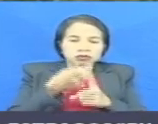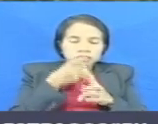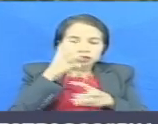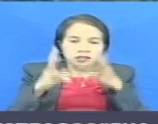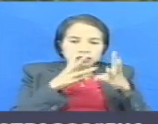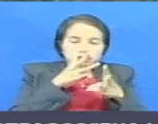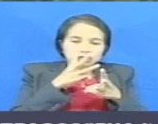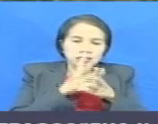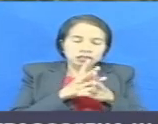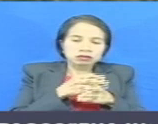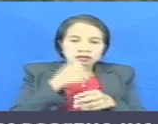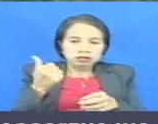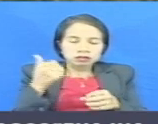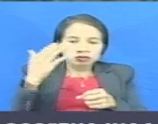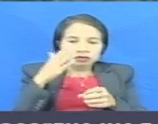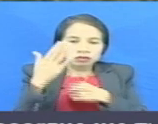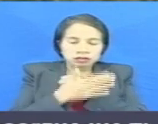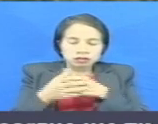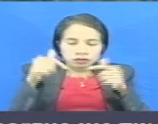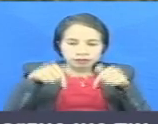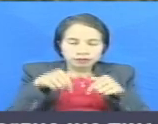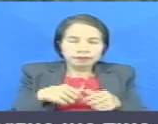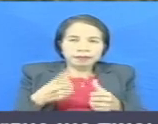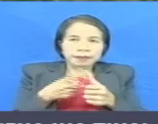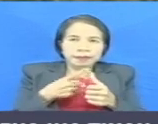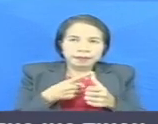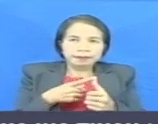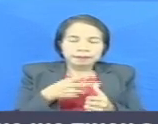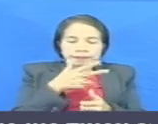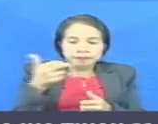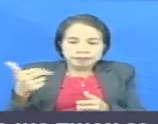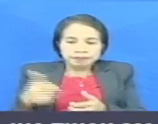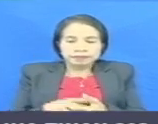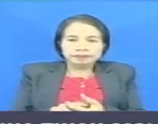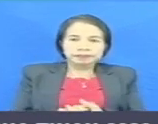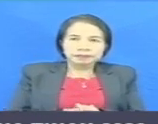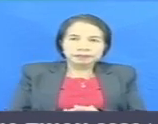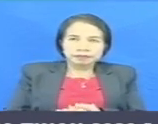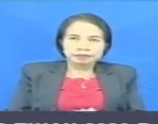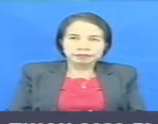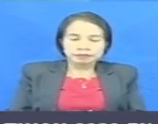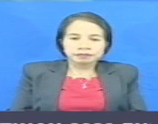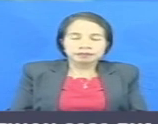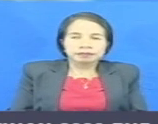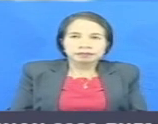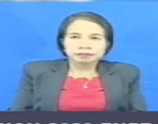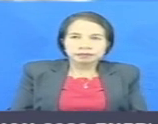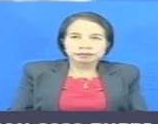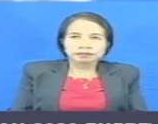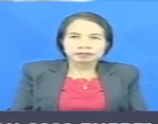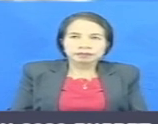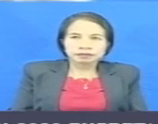iha rai liur. Tamane hakum bide tebuat sira ita bakumpanya dala uluk iha Jakarta. Nia Jakarta ho kondisau tempo kalohan taka ho